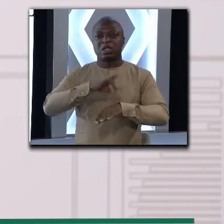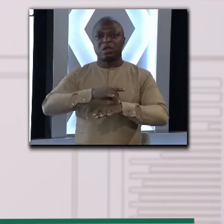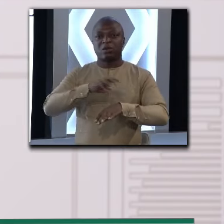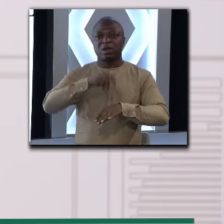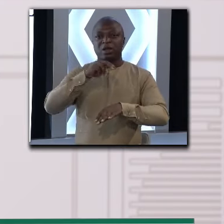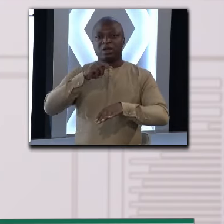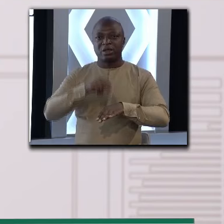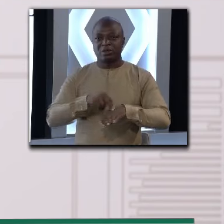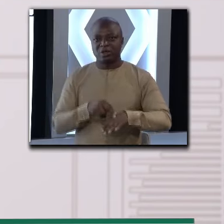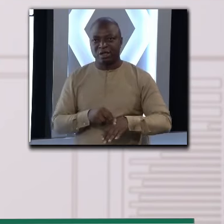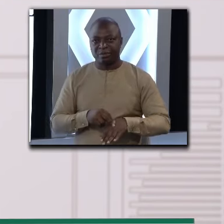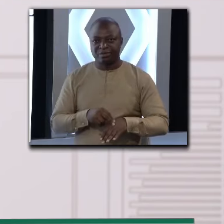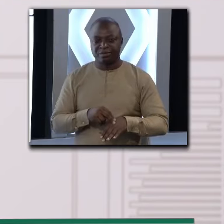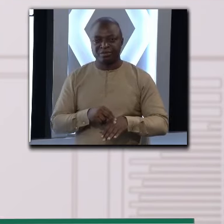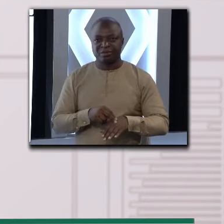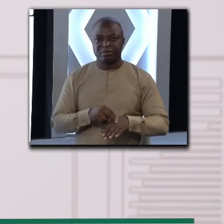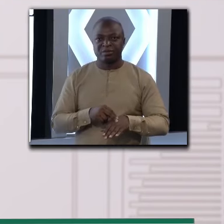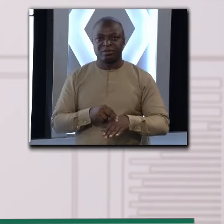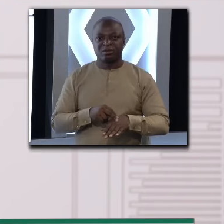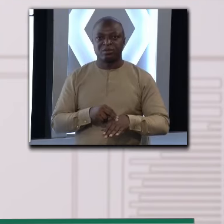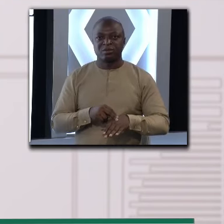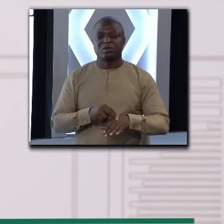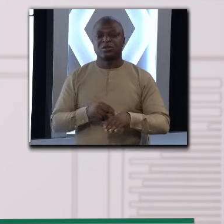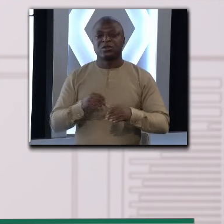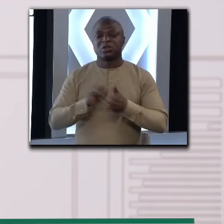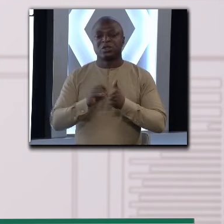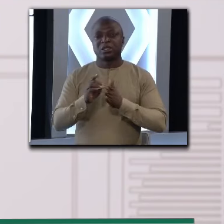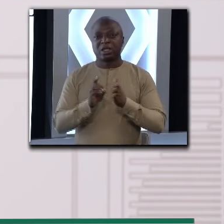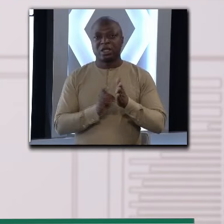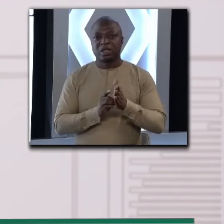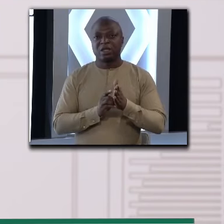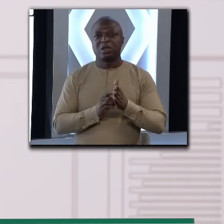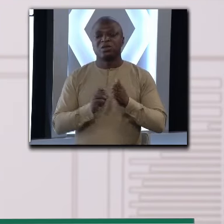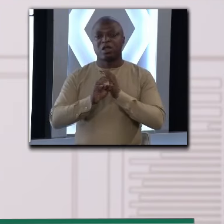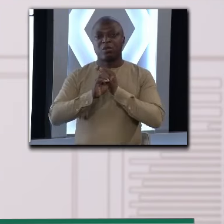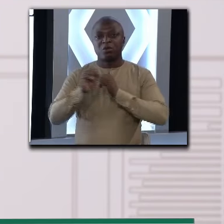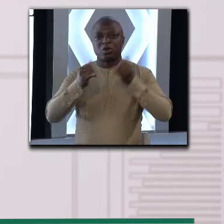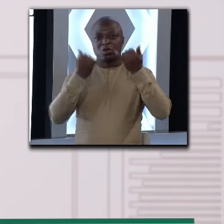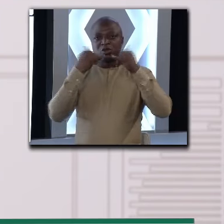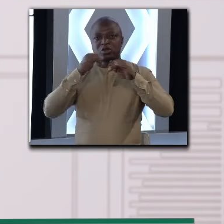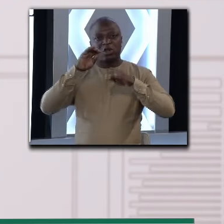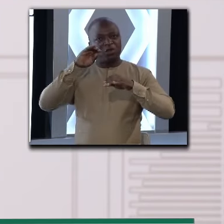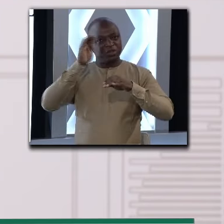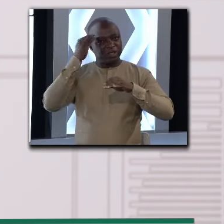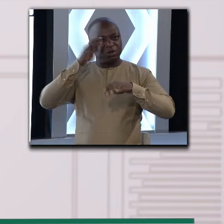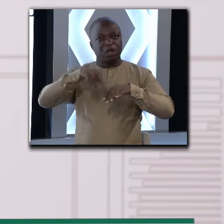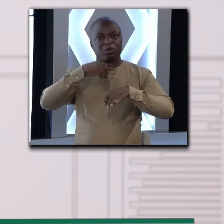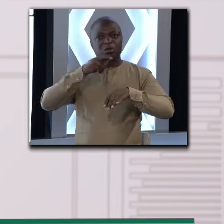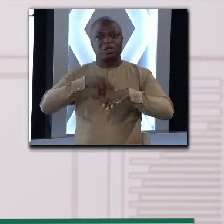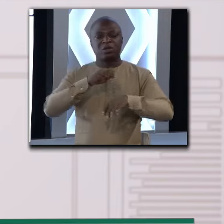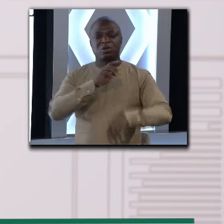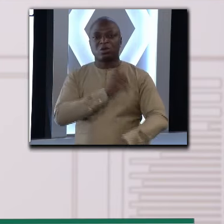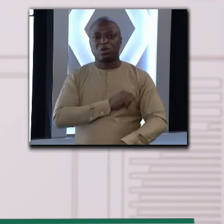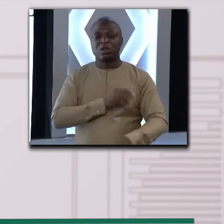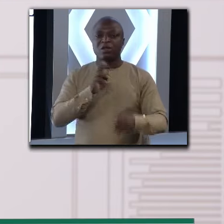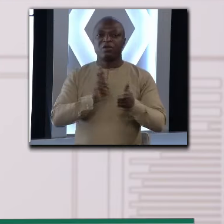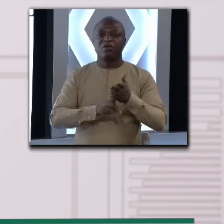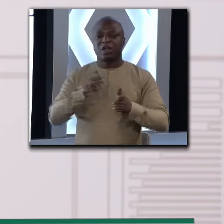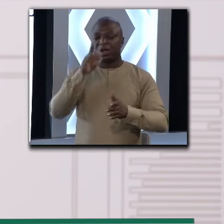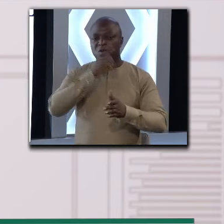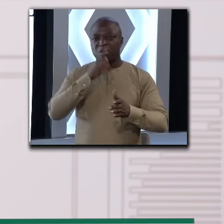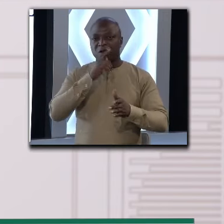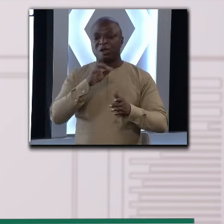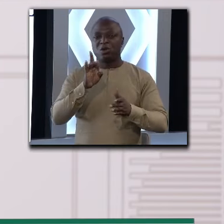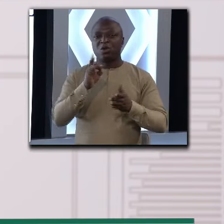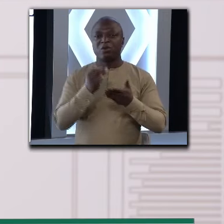du territoire national. Le présent décret sera publié au Journal officiel de la République togolaise, fait à Lomé